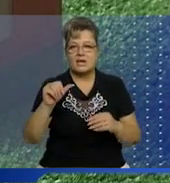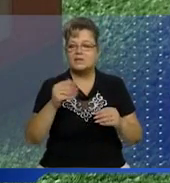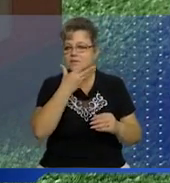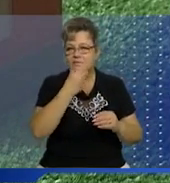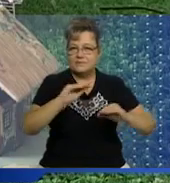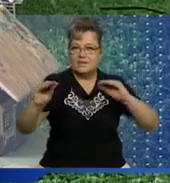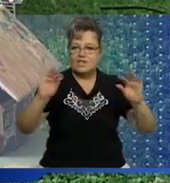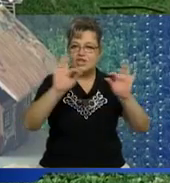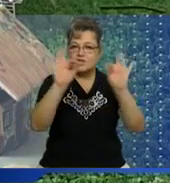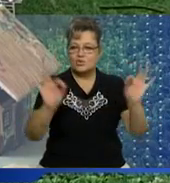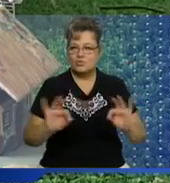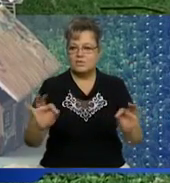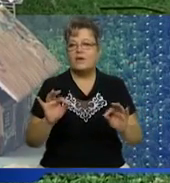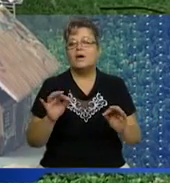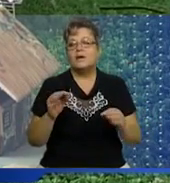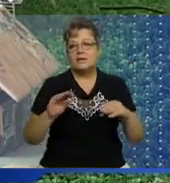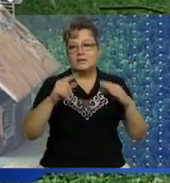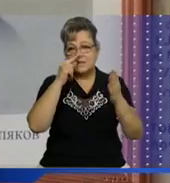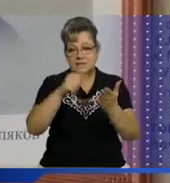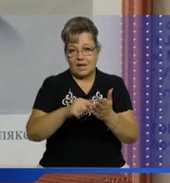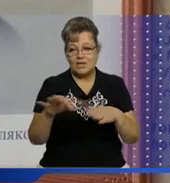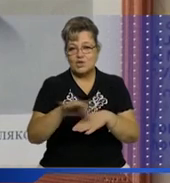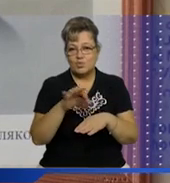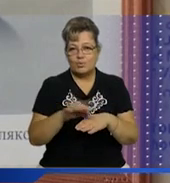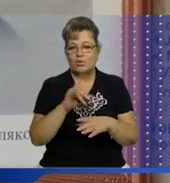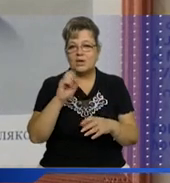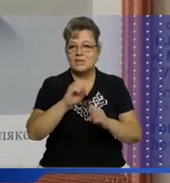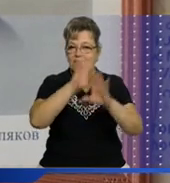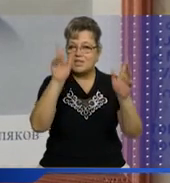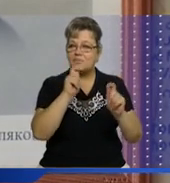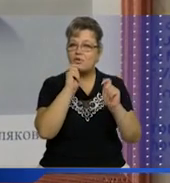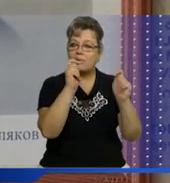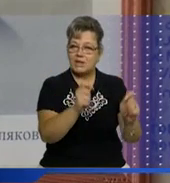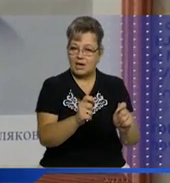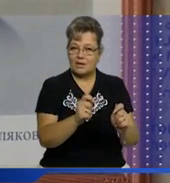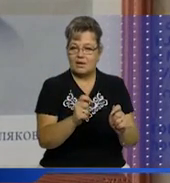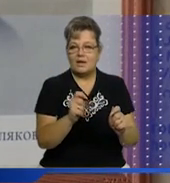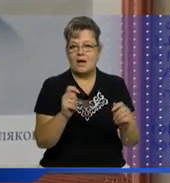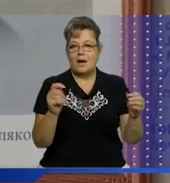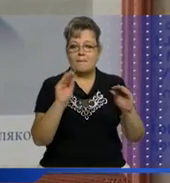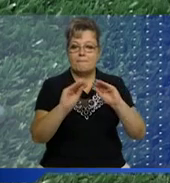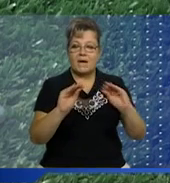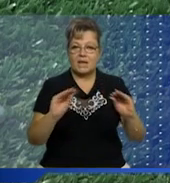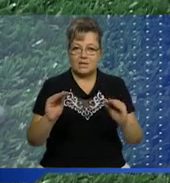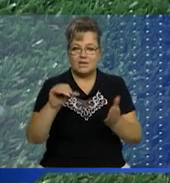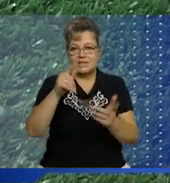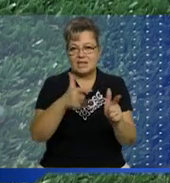века назад было вершиной архитектурного искусства. Досталось супруге Александра Лакиера в качестве свадебного подарка. Макет имения